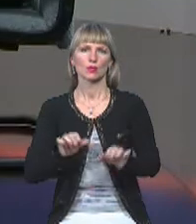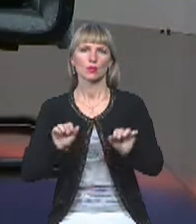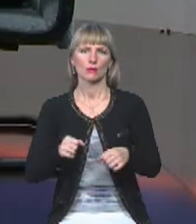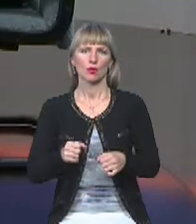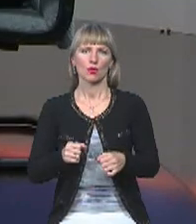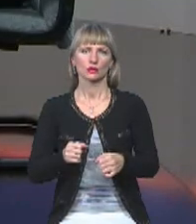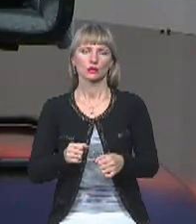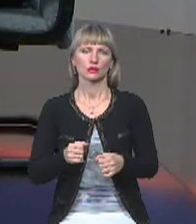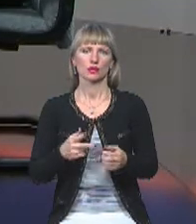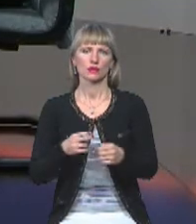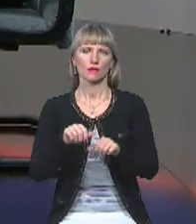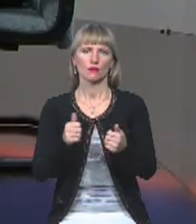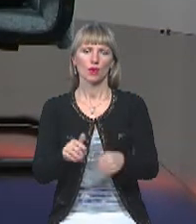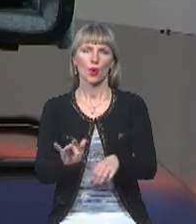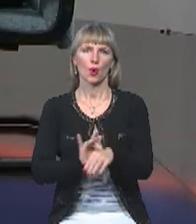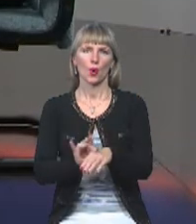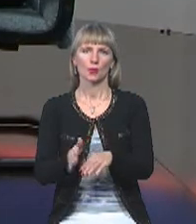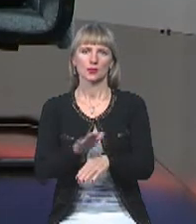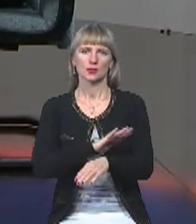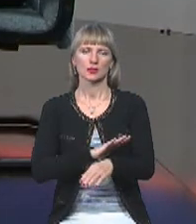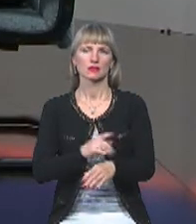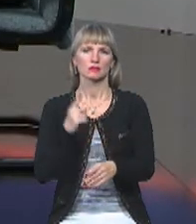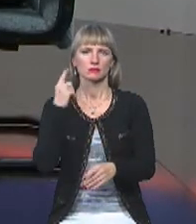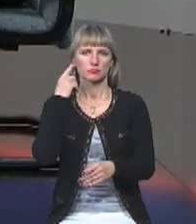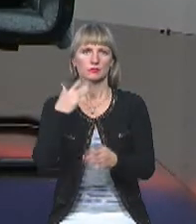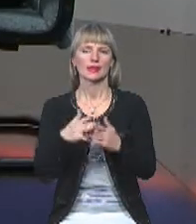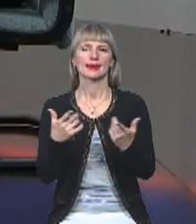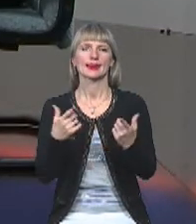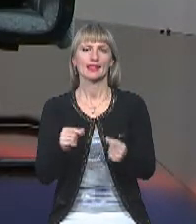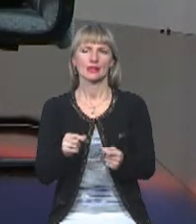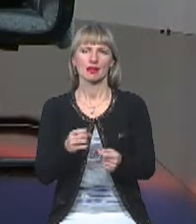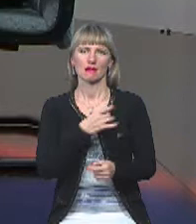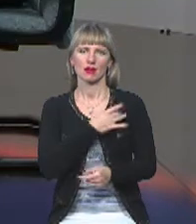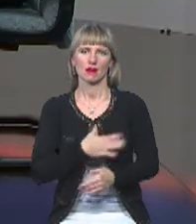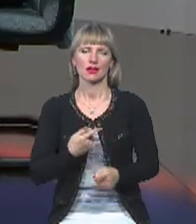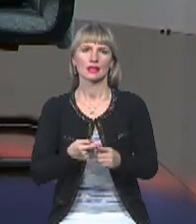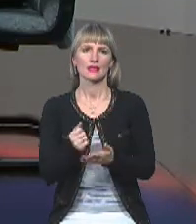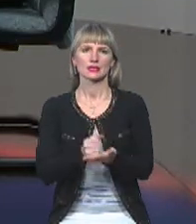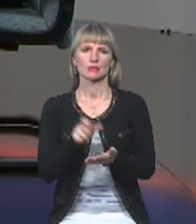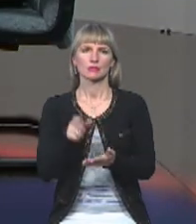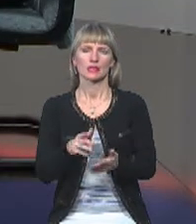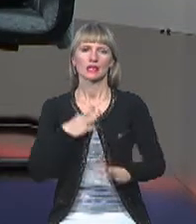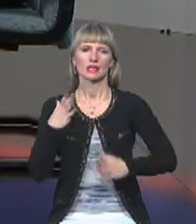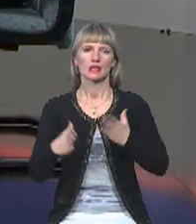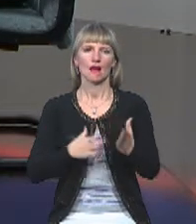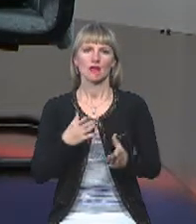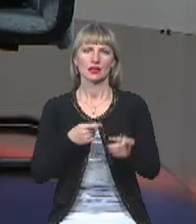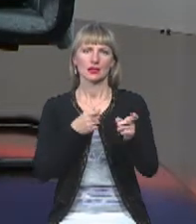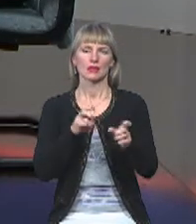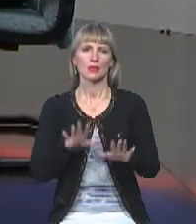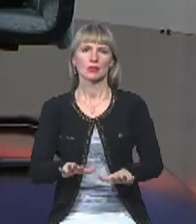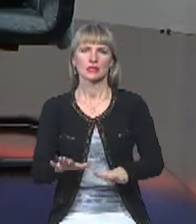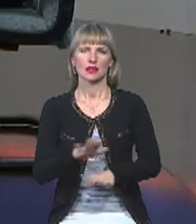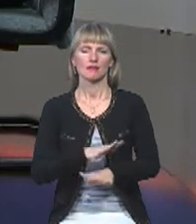розрізати форму, оголювати кінцівку, з'ясовувати, де поранення. Всі резервісти потренували стрільбі на місцевості.